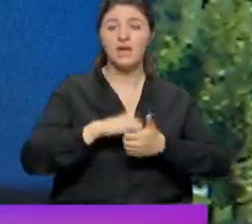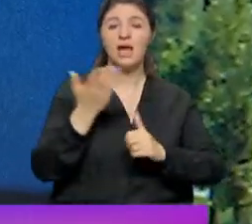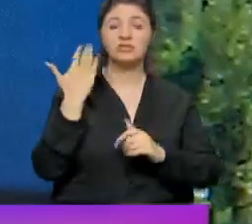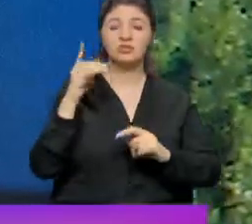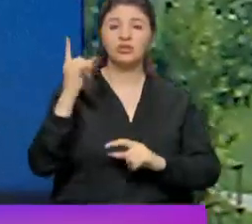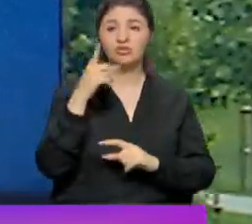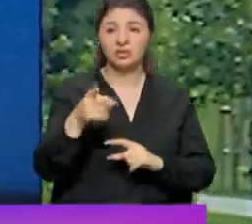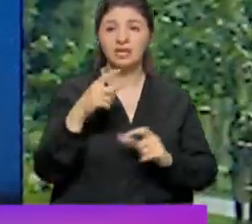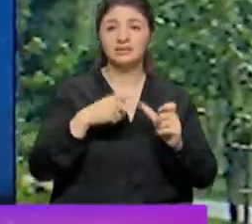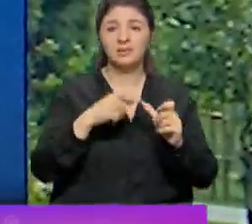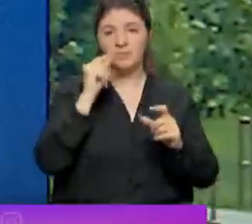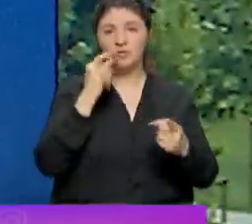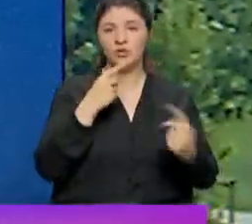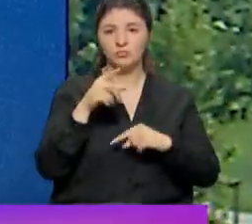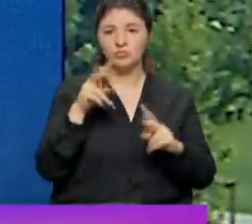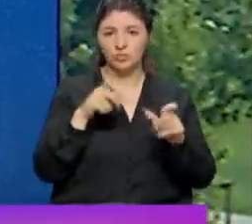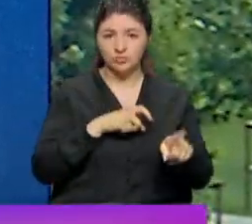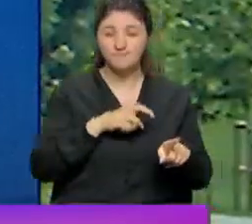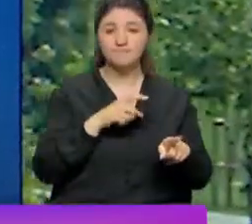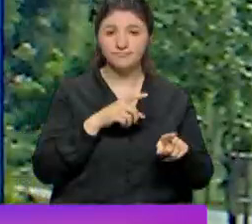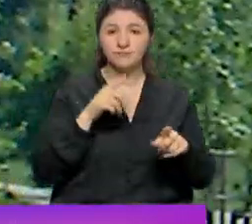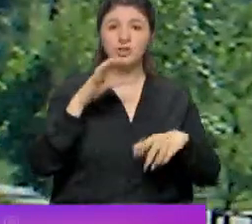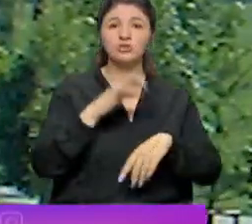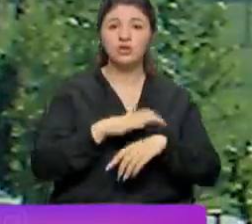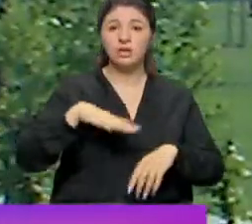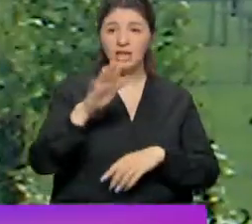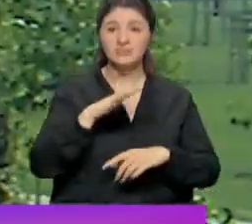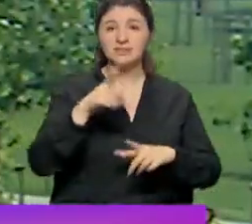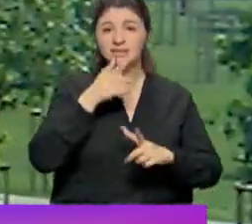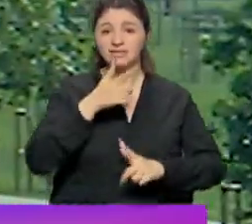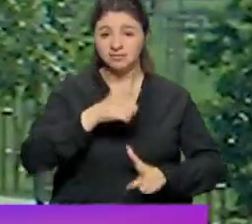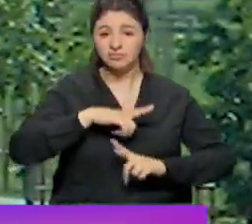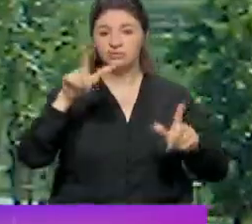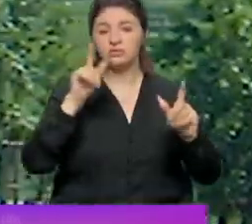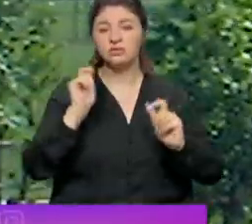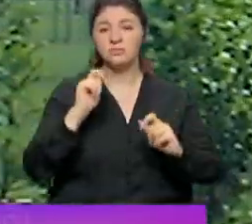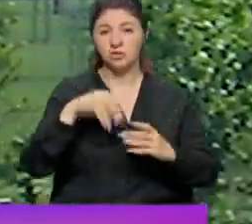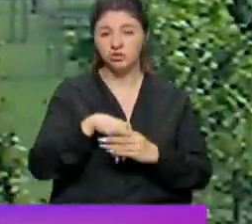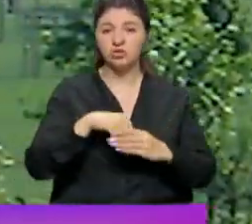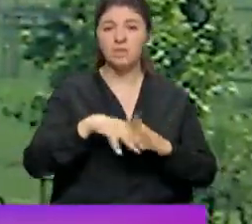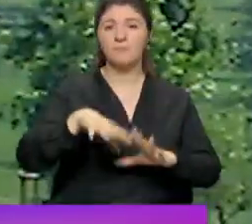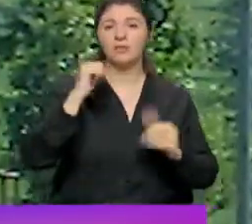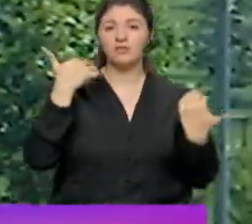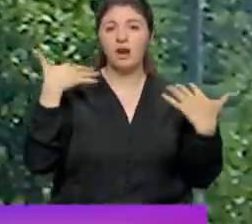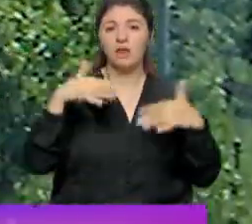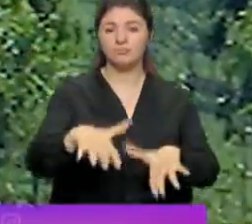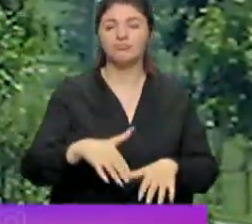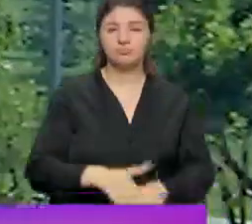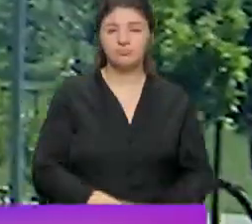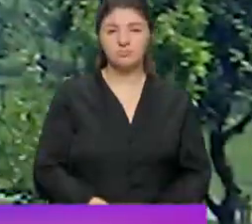yöneticilerinden Sen aldı adıyamanlar da konuştuk bu konuda doktorlarımız seslerini duyurmak için meydanlara